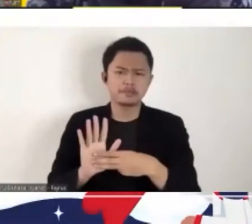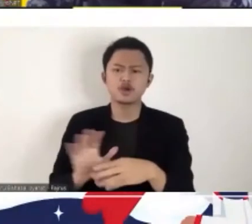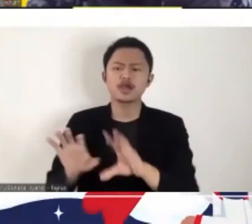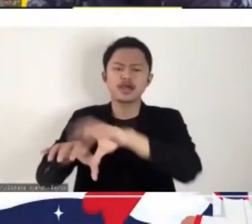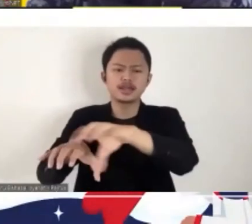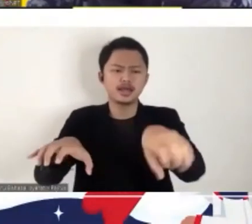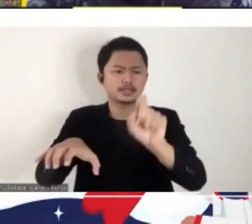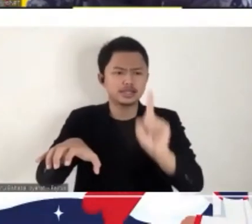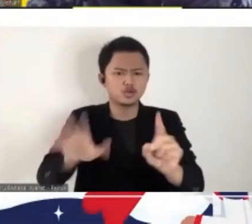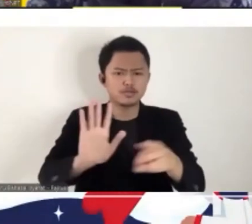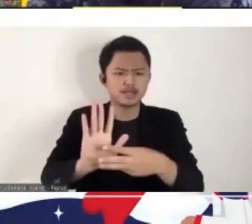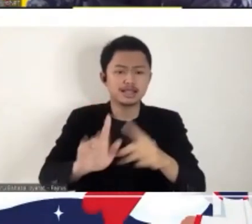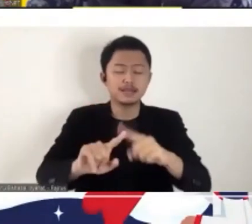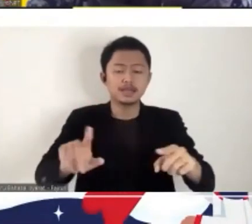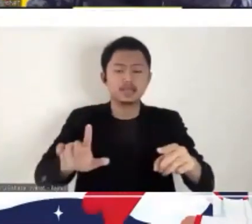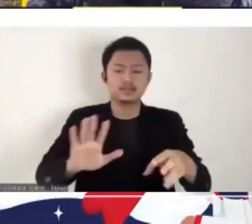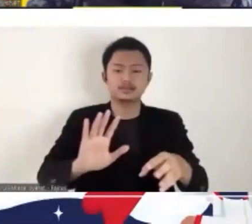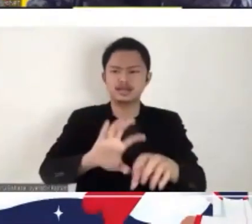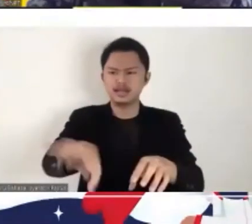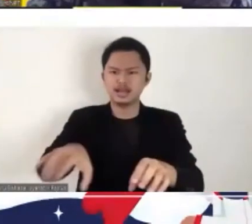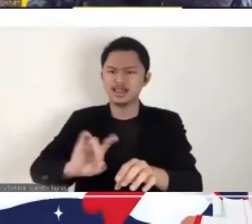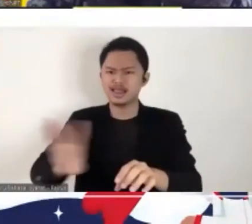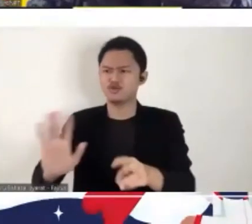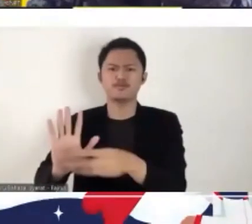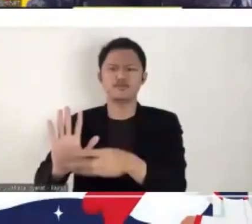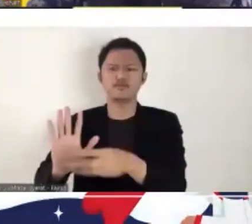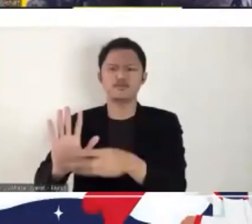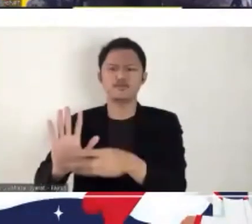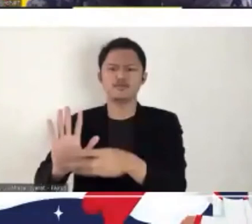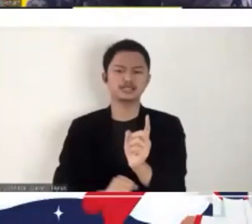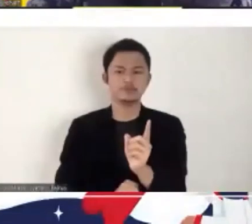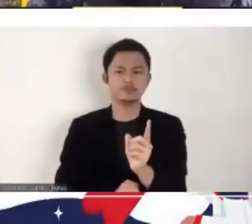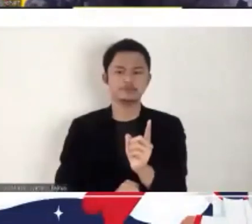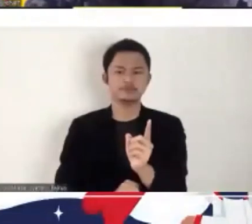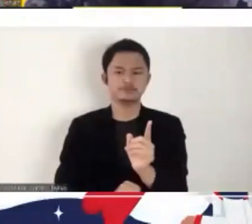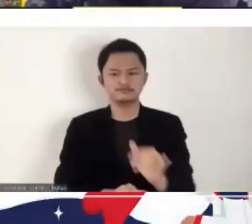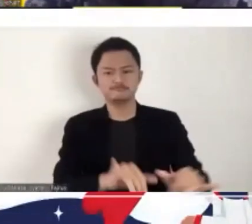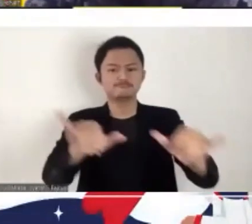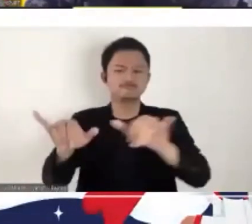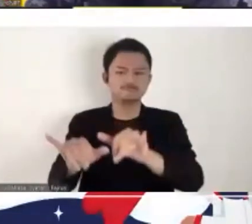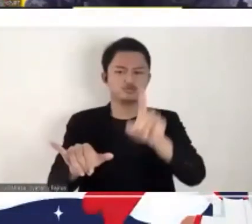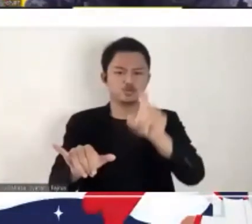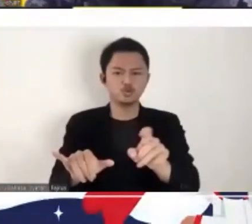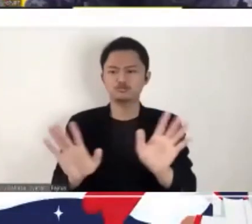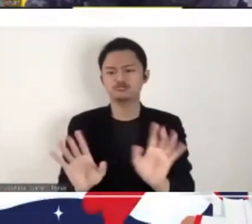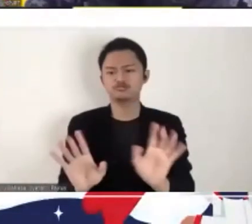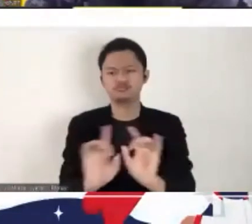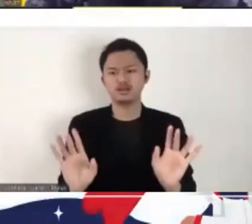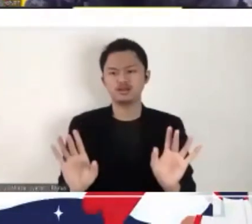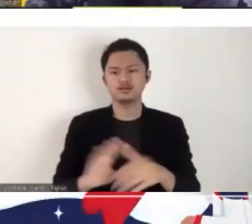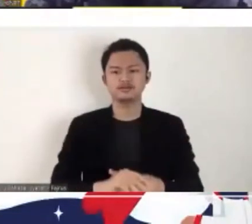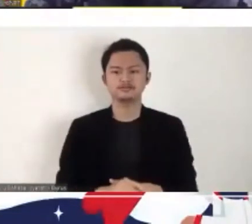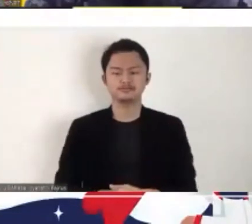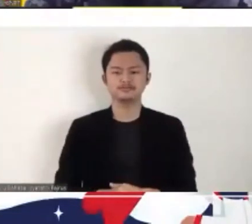didaerah lain Jadi persoalan juga begitu kebutuhan-kebutuhan dan kemudian juga